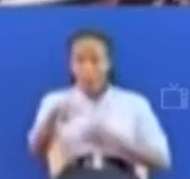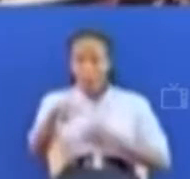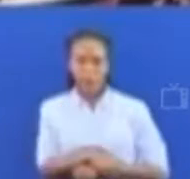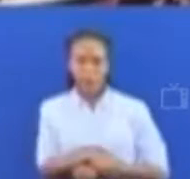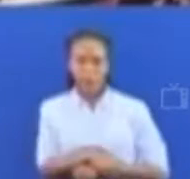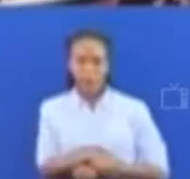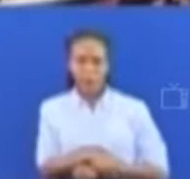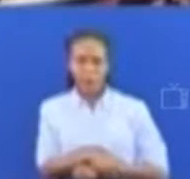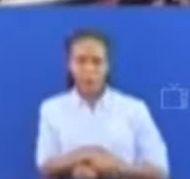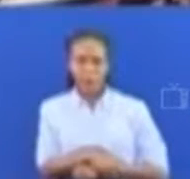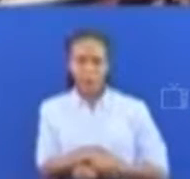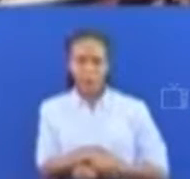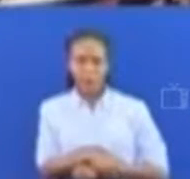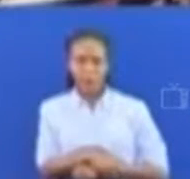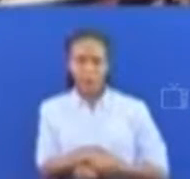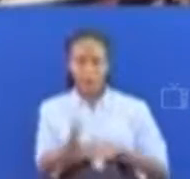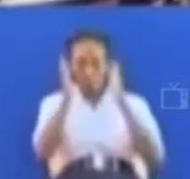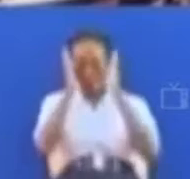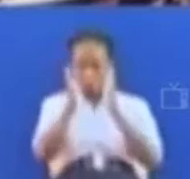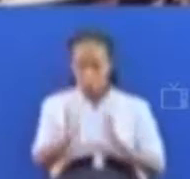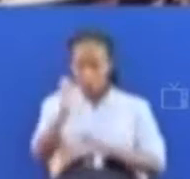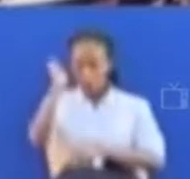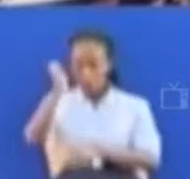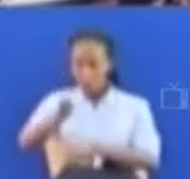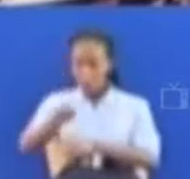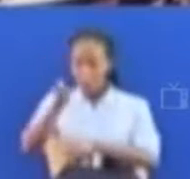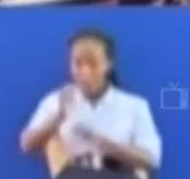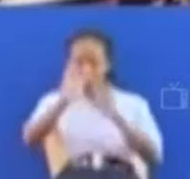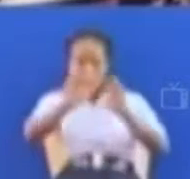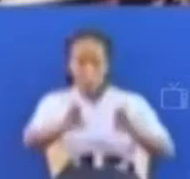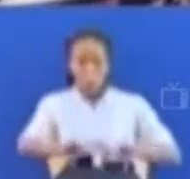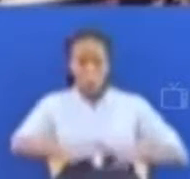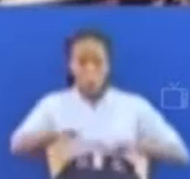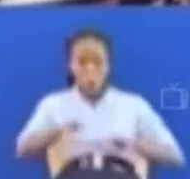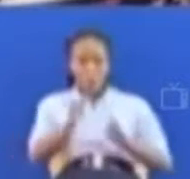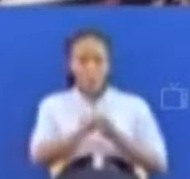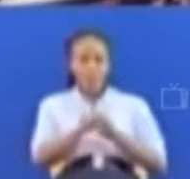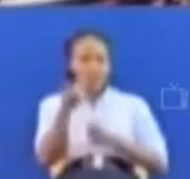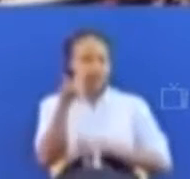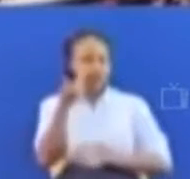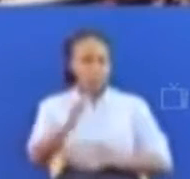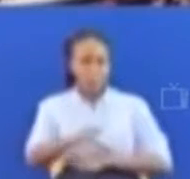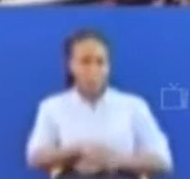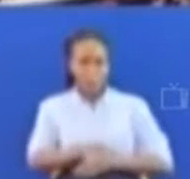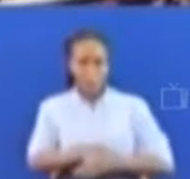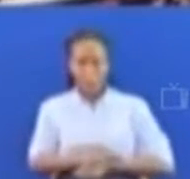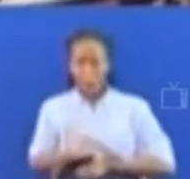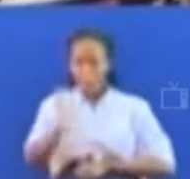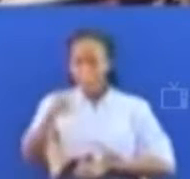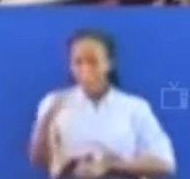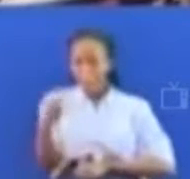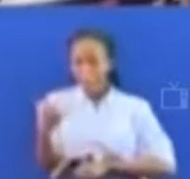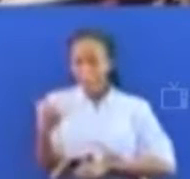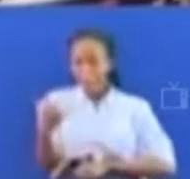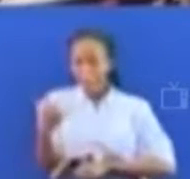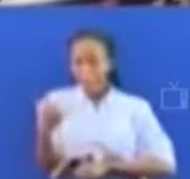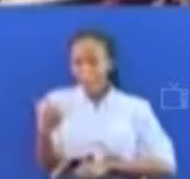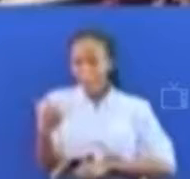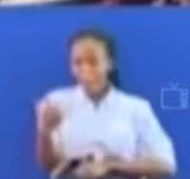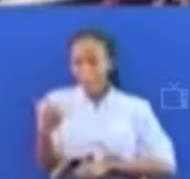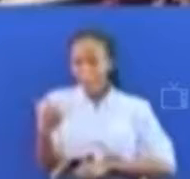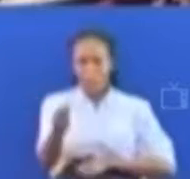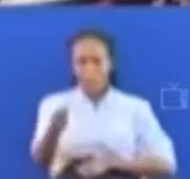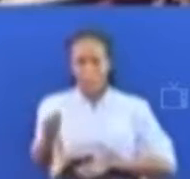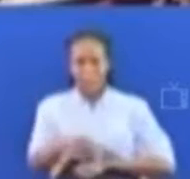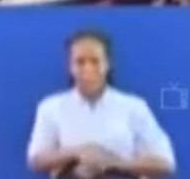Mheshimiwa Spika, ni chombo muhimu sana. Katika hii miaka mitano na kidogo nimejifunza sana,